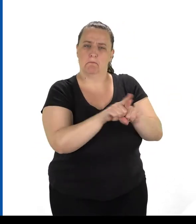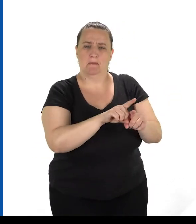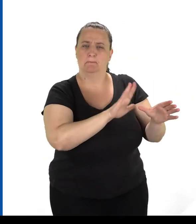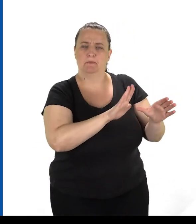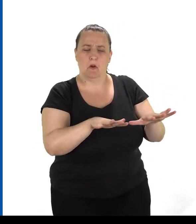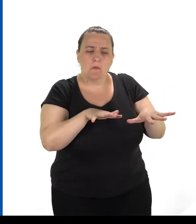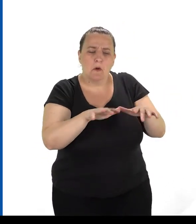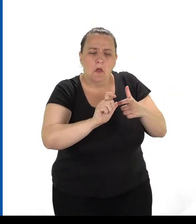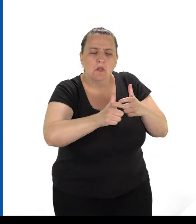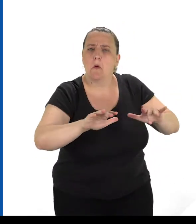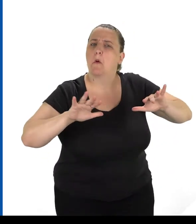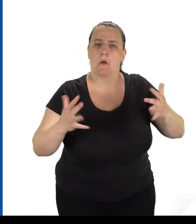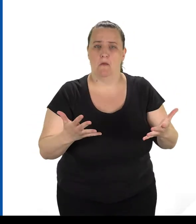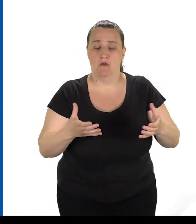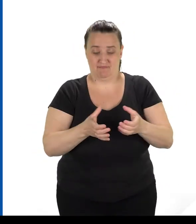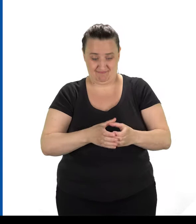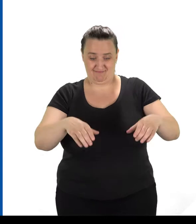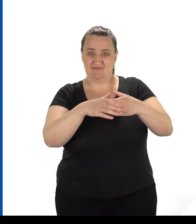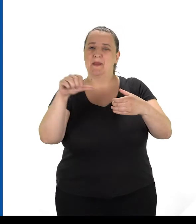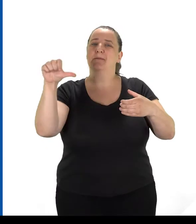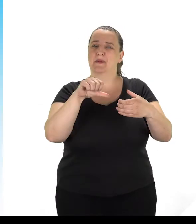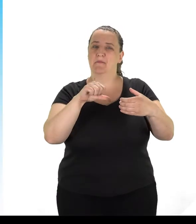Tous les laits se reconstituent de la même façon.